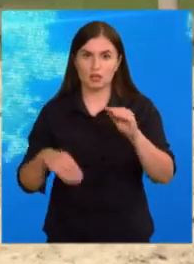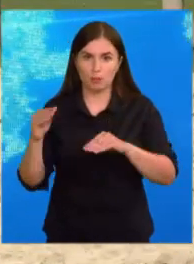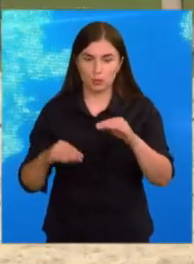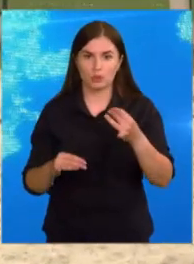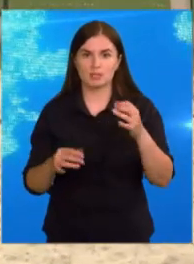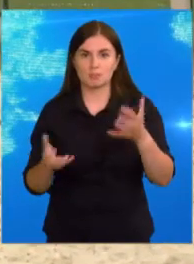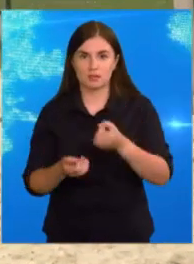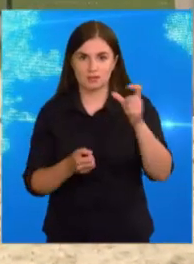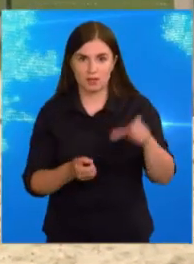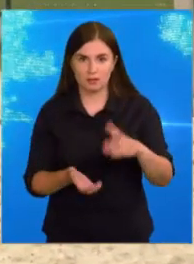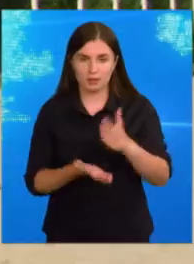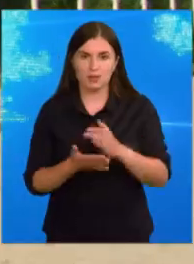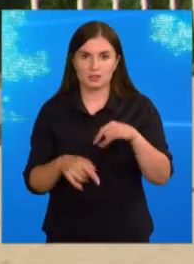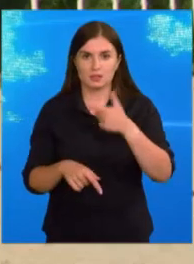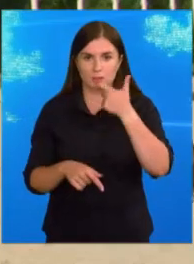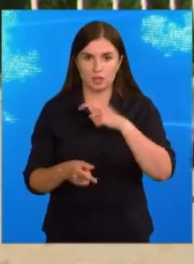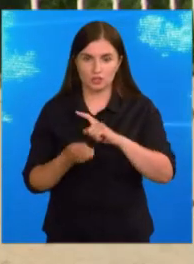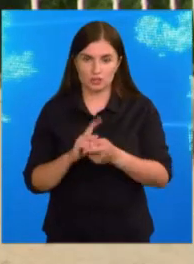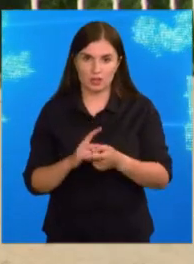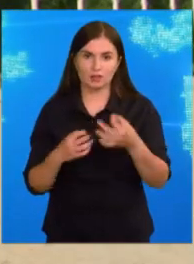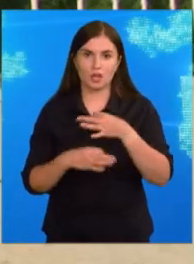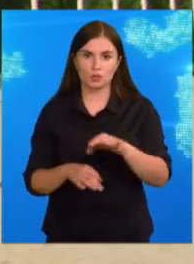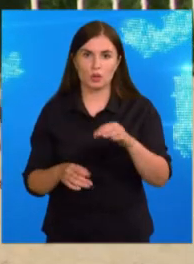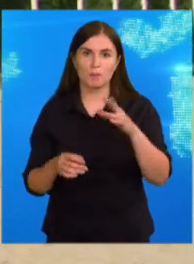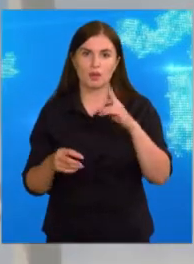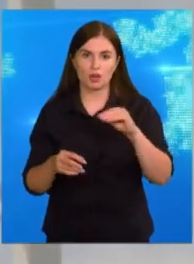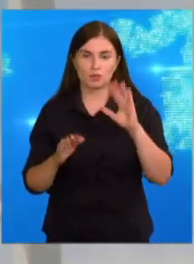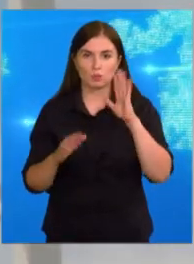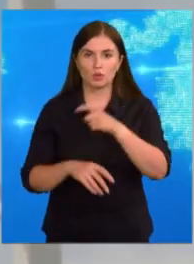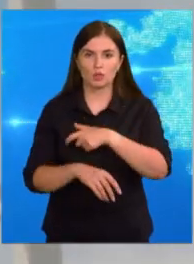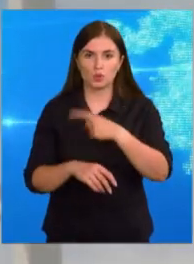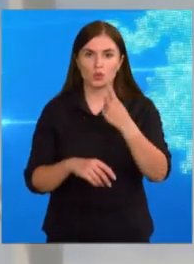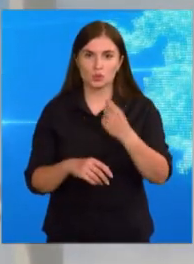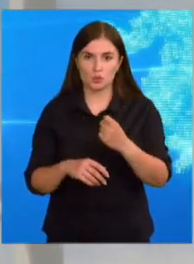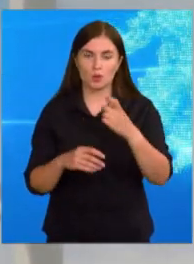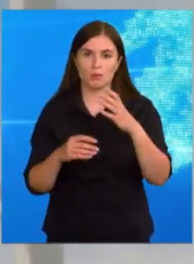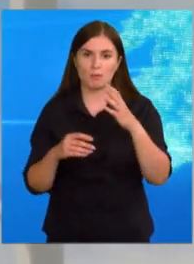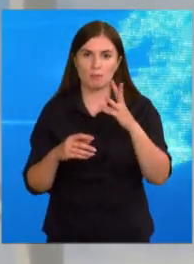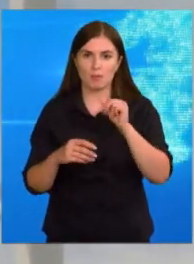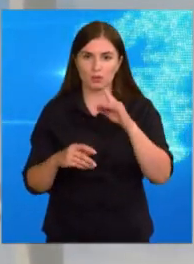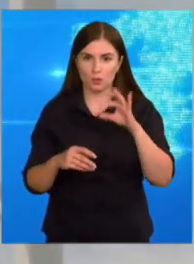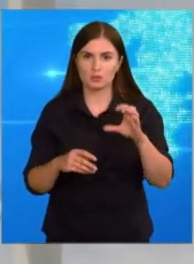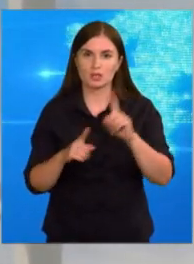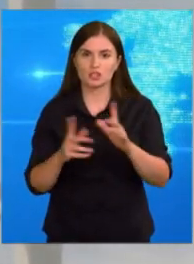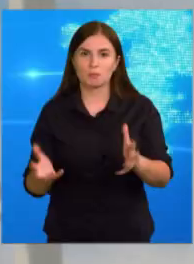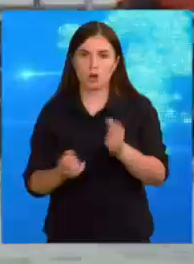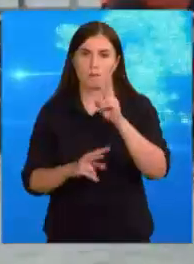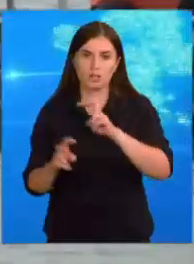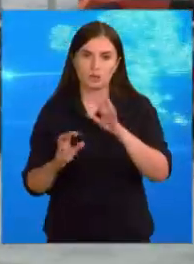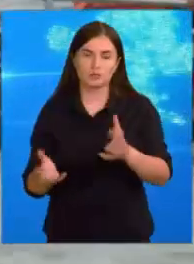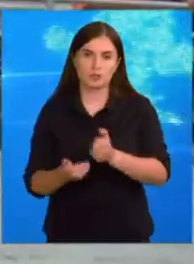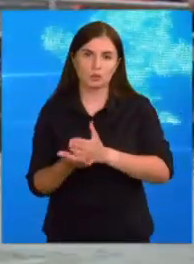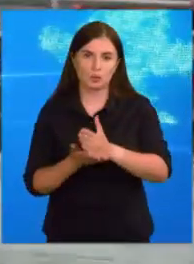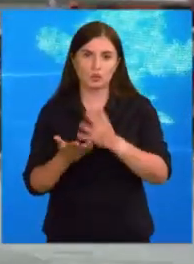и прилично здесь стало. На разрешенных пляжах будут дежурить 100 матросов-спасателей поисково-спасательной службы. Еще 4 мобильных